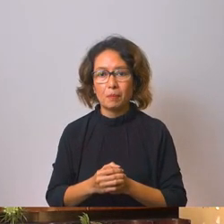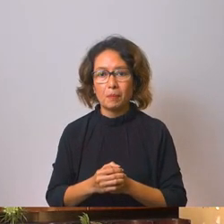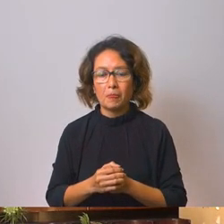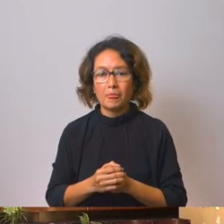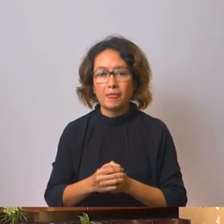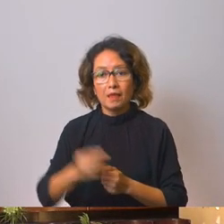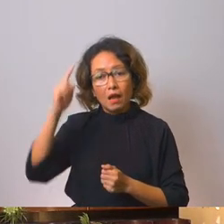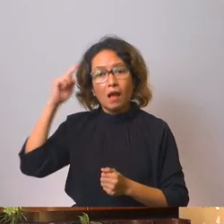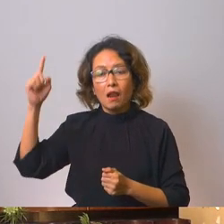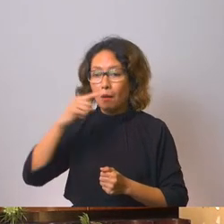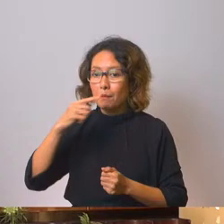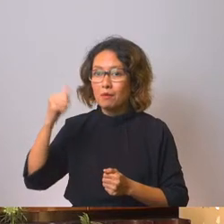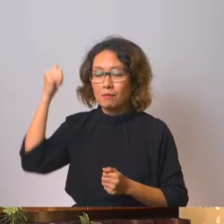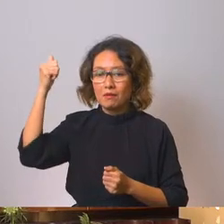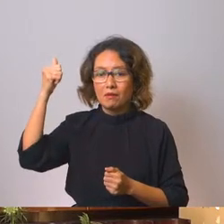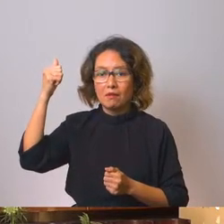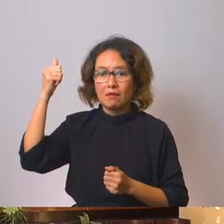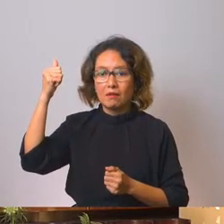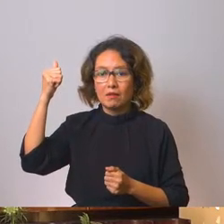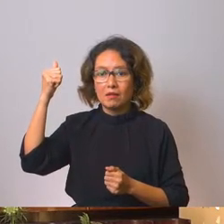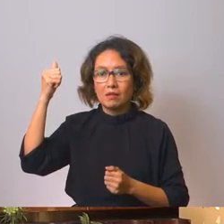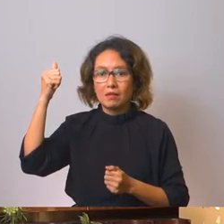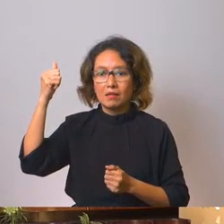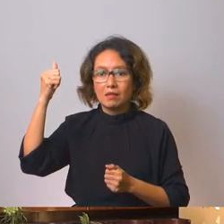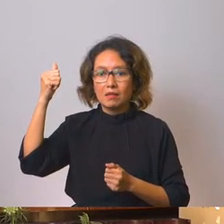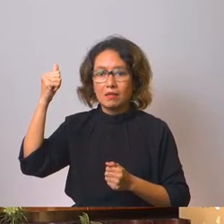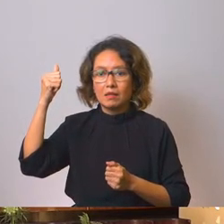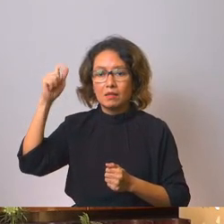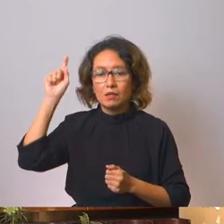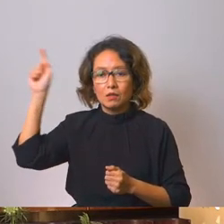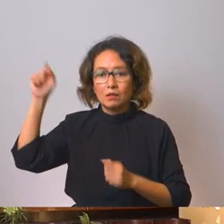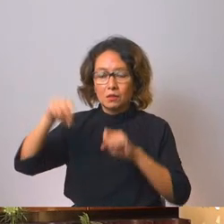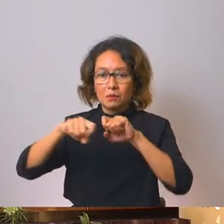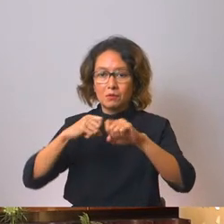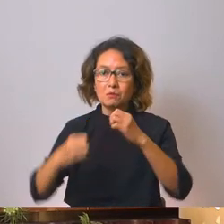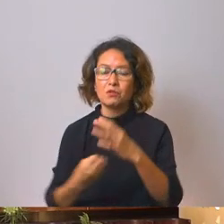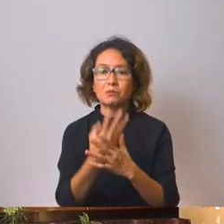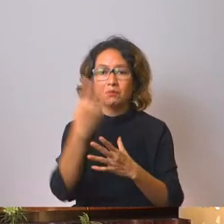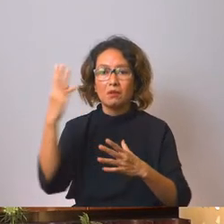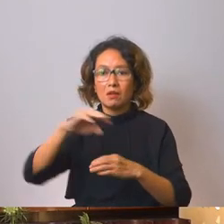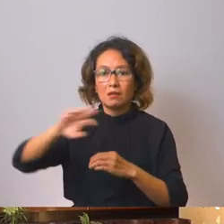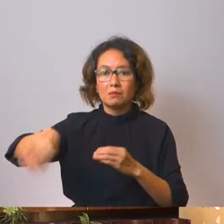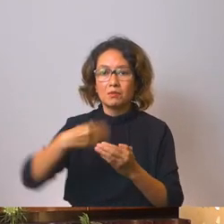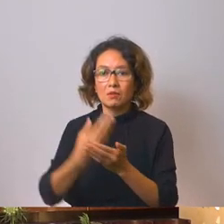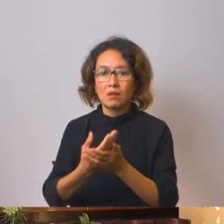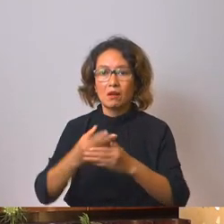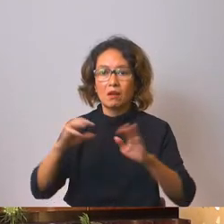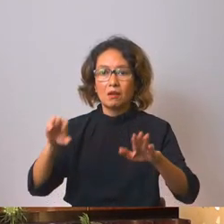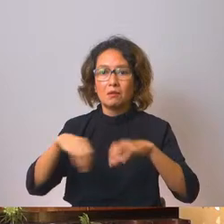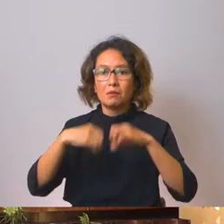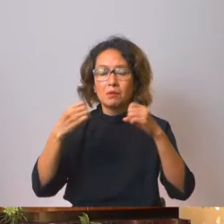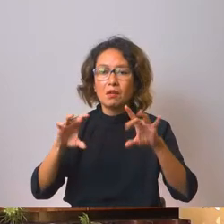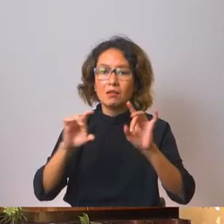Allah Bapa yang menciptakan segala perbedaan memberkati saudara.